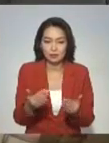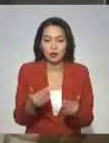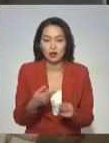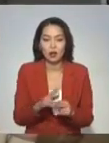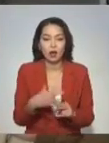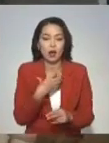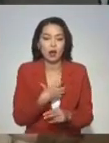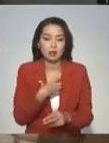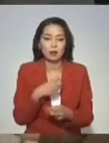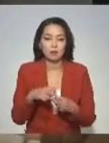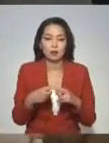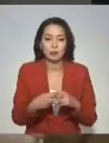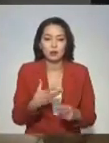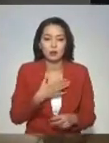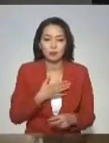проблемным нашим